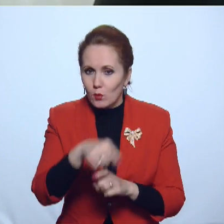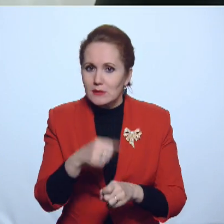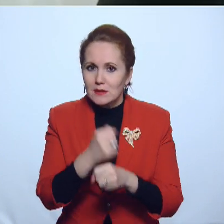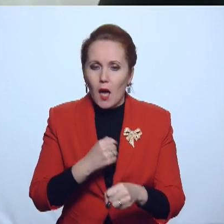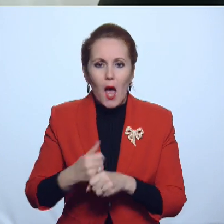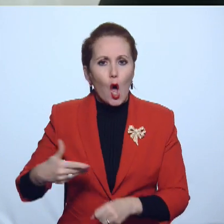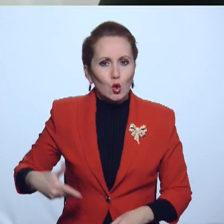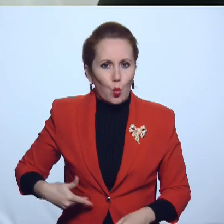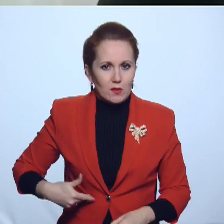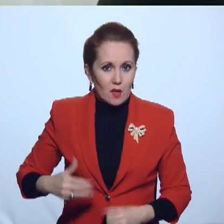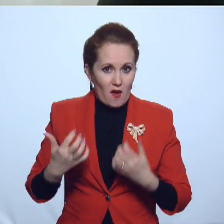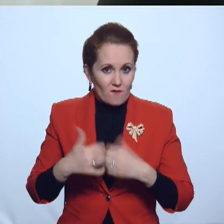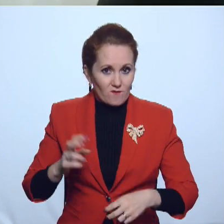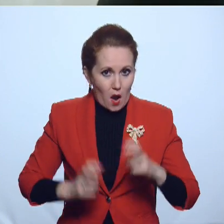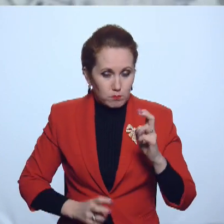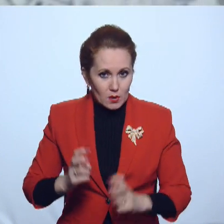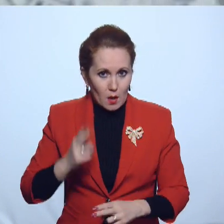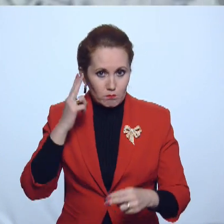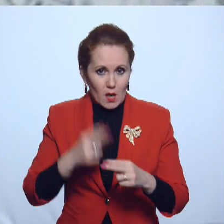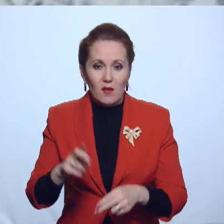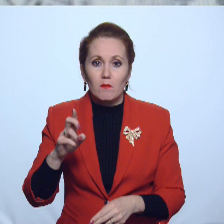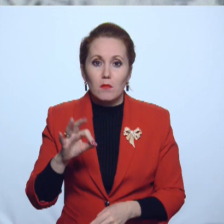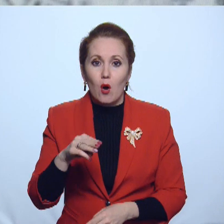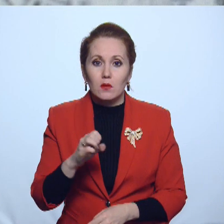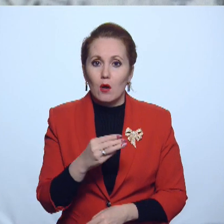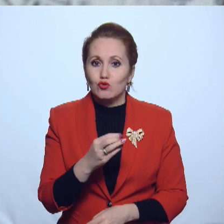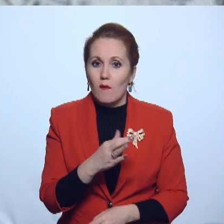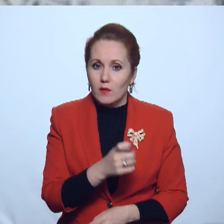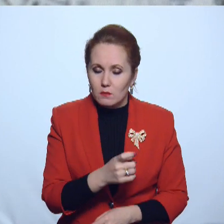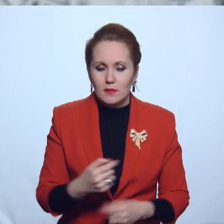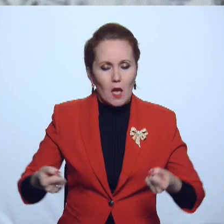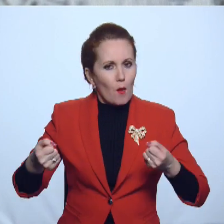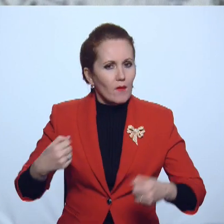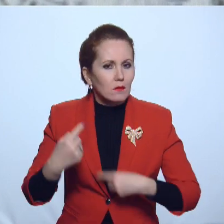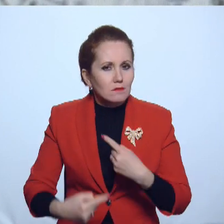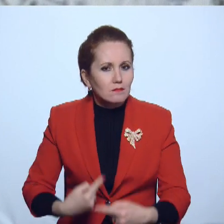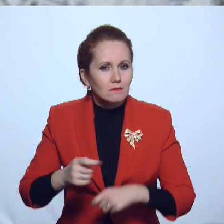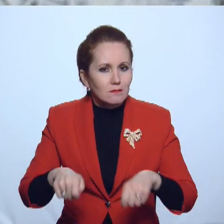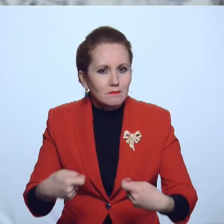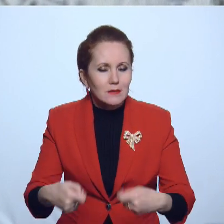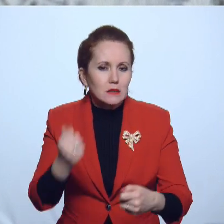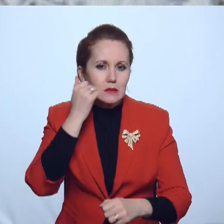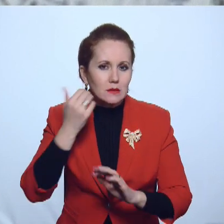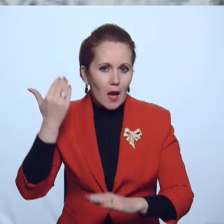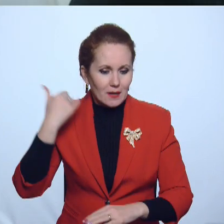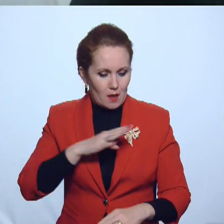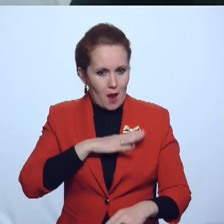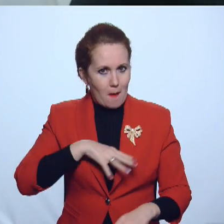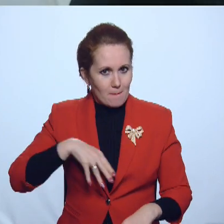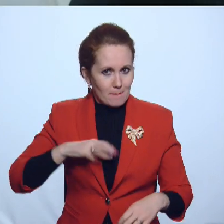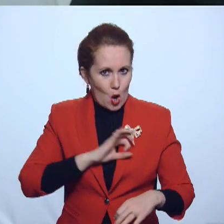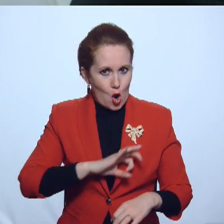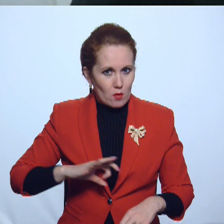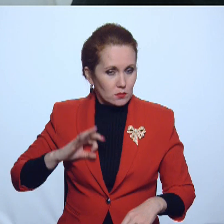на тульской фабрике братьев Баташовых. Самовар – семейная реликвия, передается из поколения в поколение, как и старинные манисты.